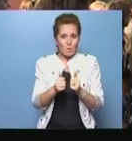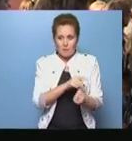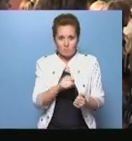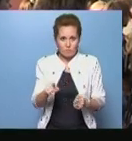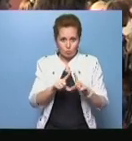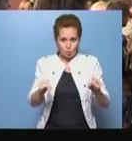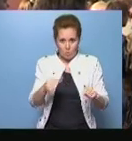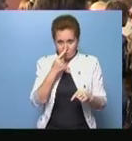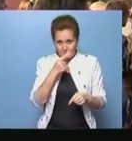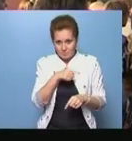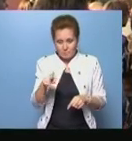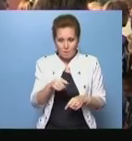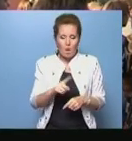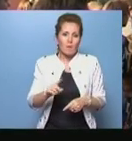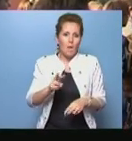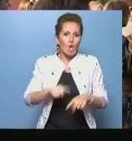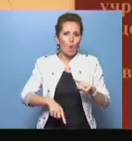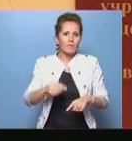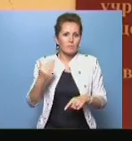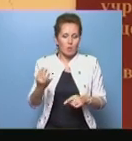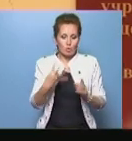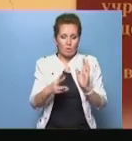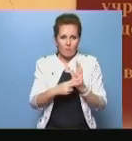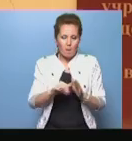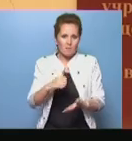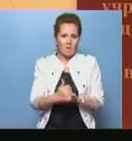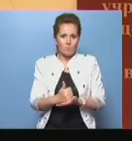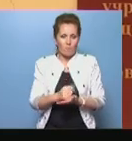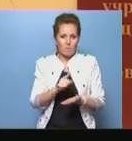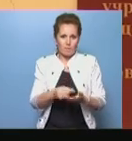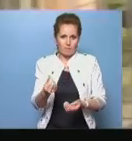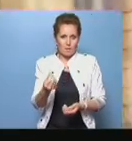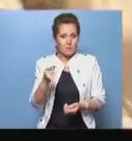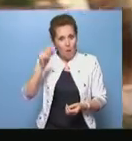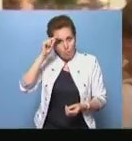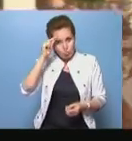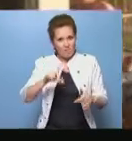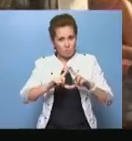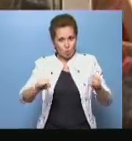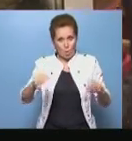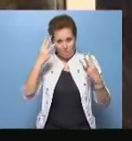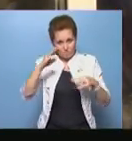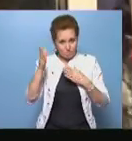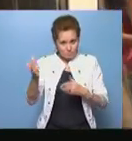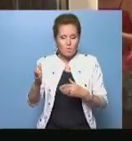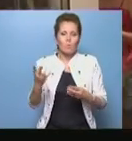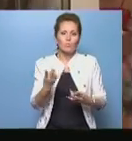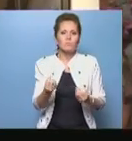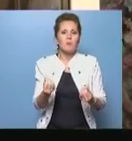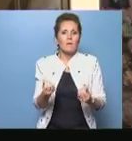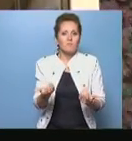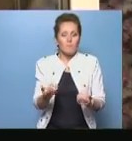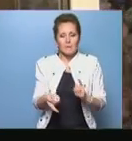родителей 48-й основной вопрос – денежный. Слышали, за обучение в современной школе нужны немалые средства. Изменить